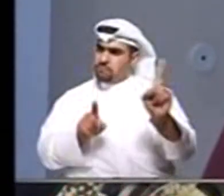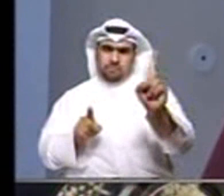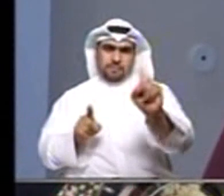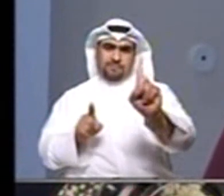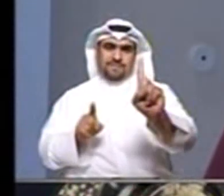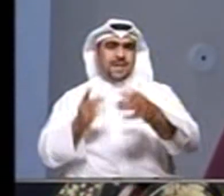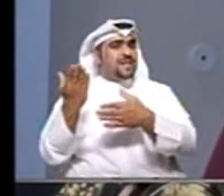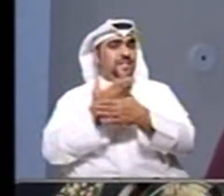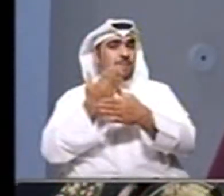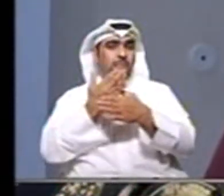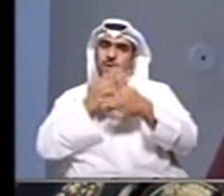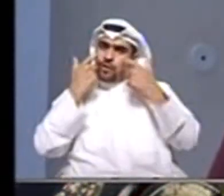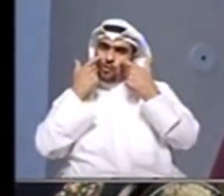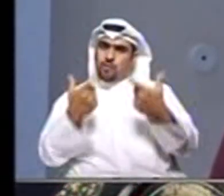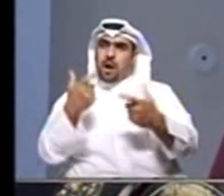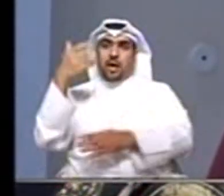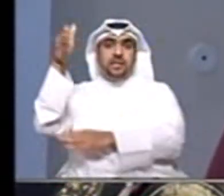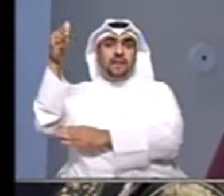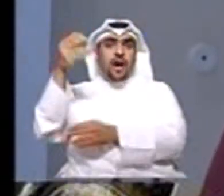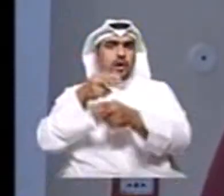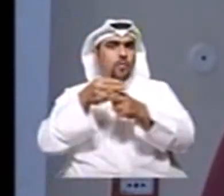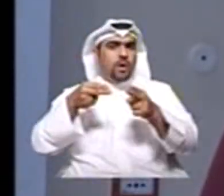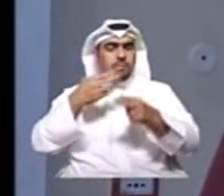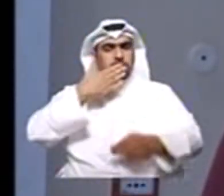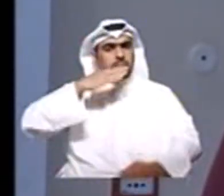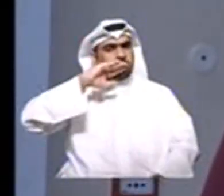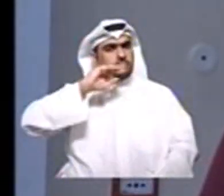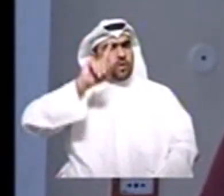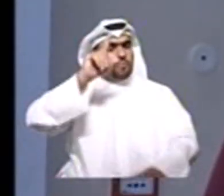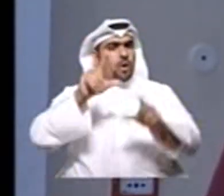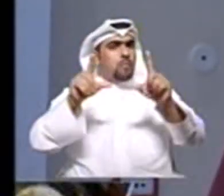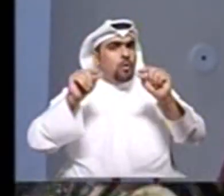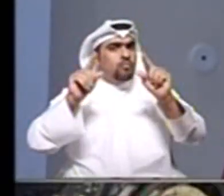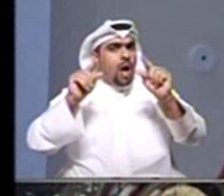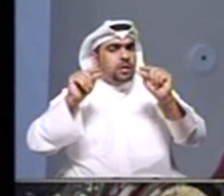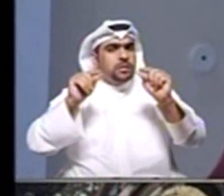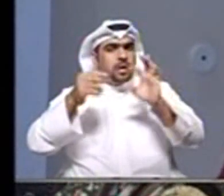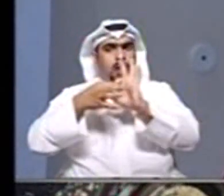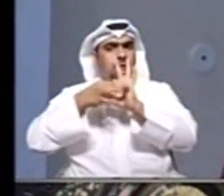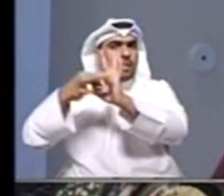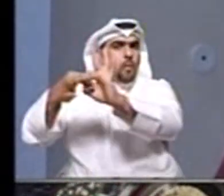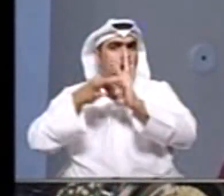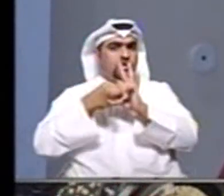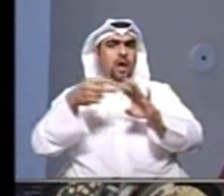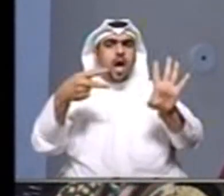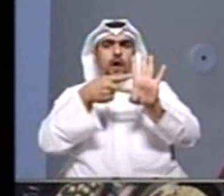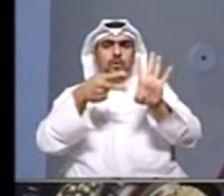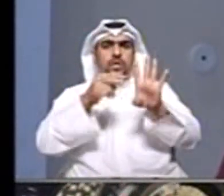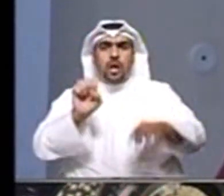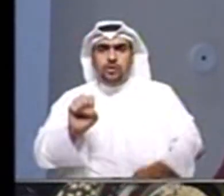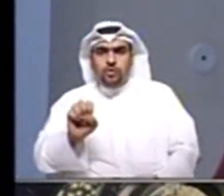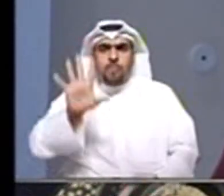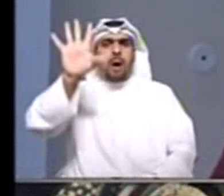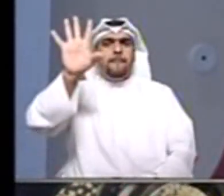ما قصرت معانا، خدمتنا وتواصلهم ويانا 24 ساعة صراحة، وحنا كان أصلا تمديدنا أكثر